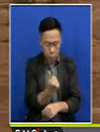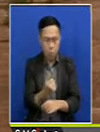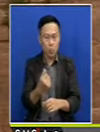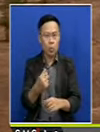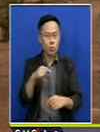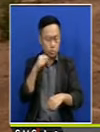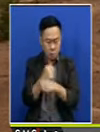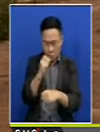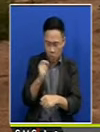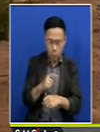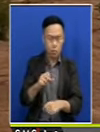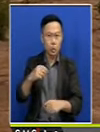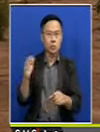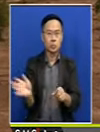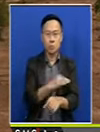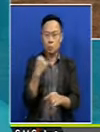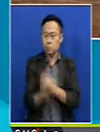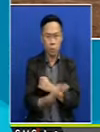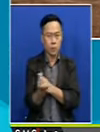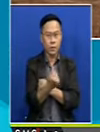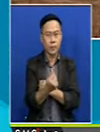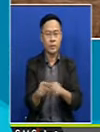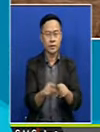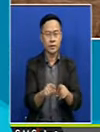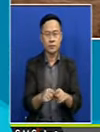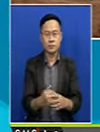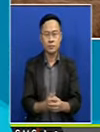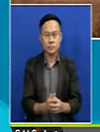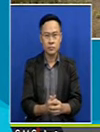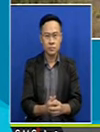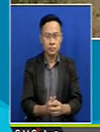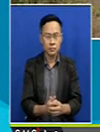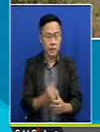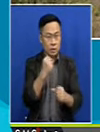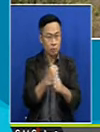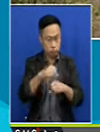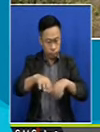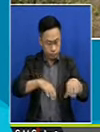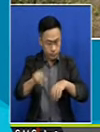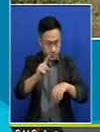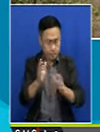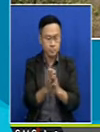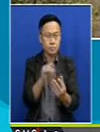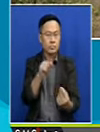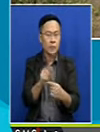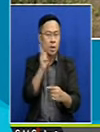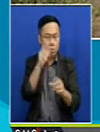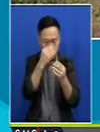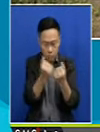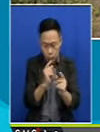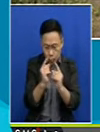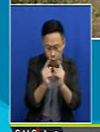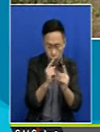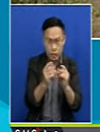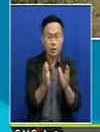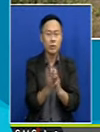งเด็ดขาดค่ะ ครับซึ่งเรื่องนี้นะครับจากทีมงานพิกัดข่าวของเราไปสอบถาม